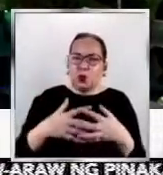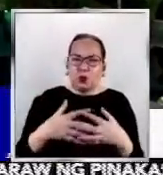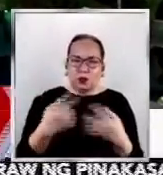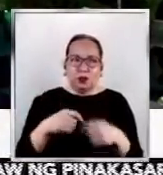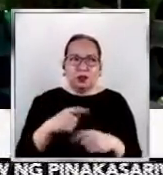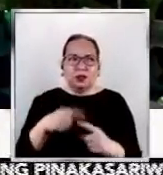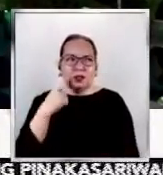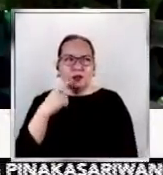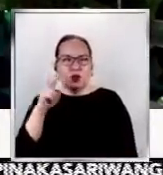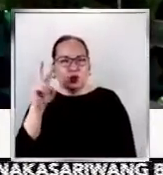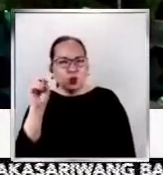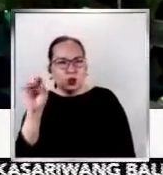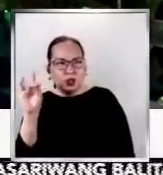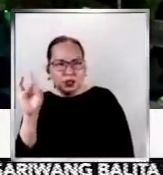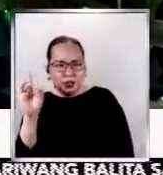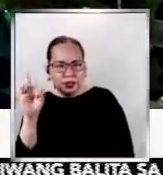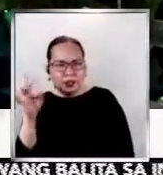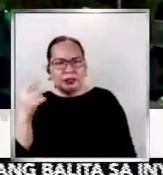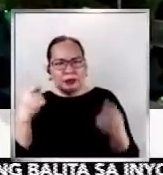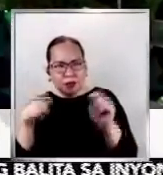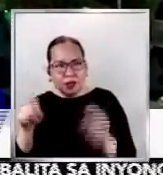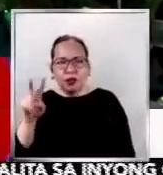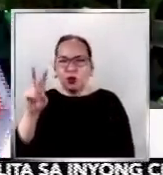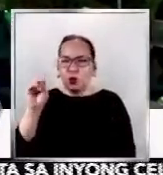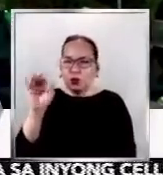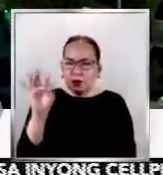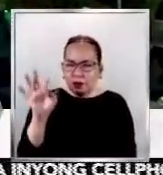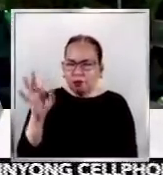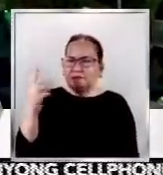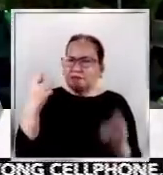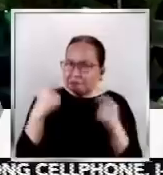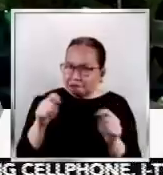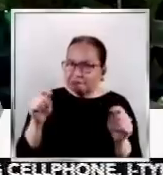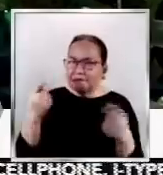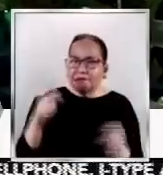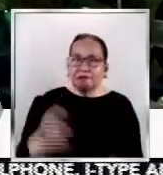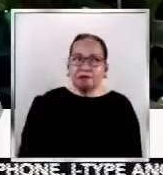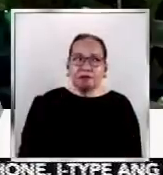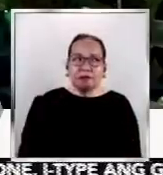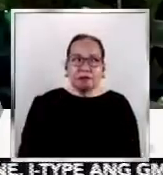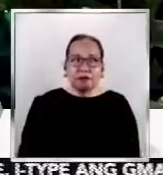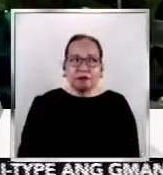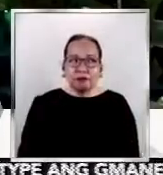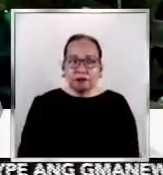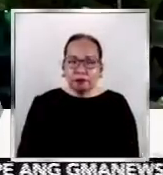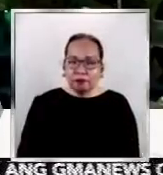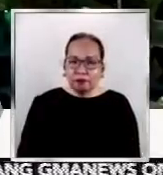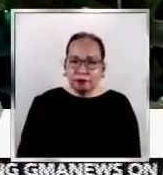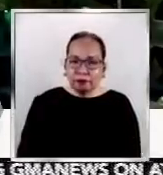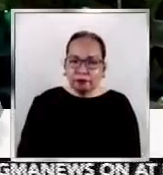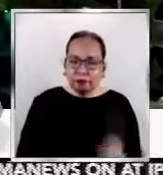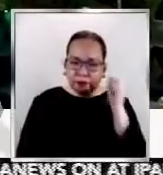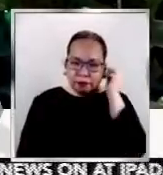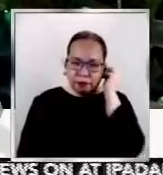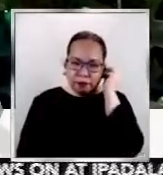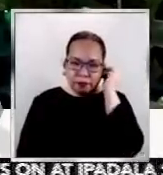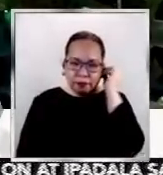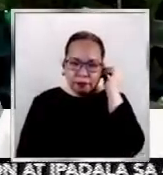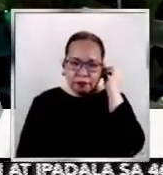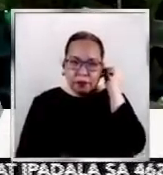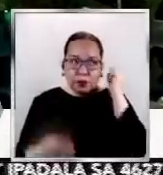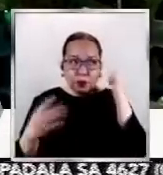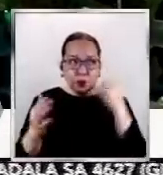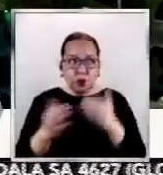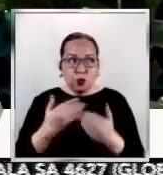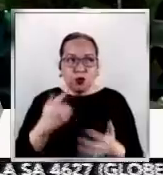2018 hanggang 2019, tinry namin na gawin dito. Tinay namin dito sa Pilipinas, marami kami pinunta